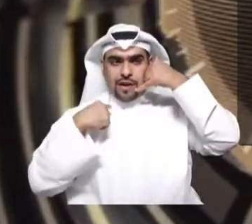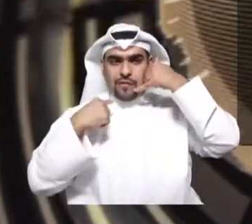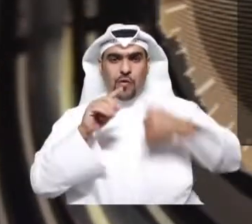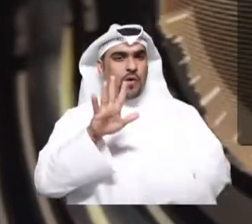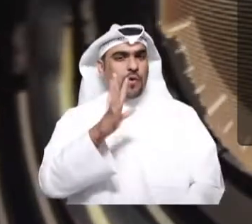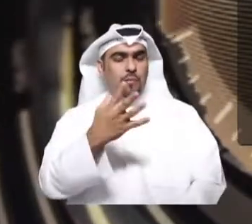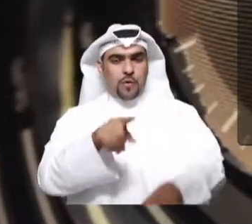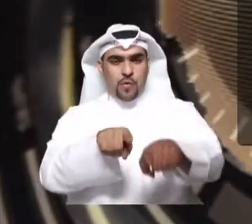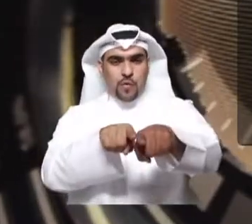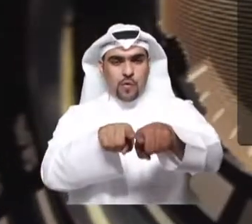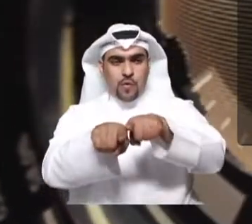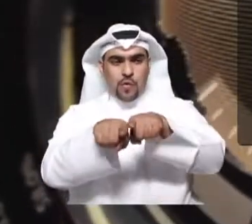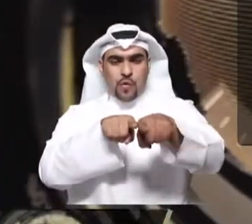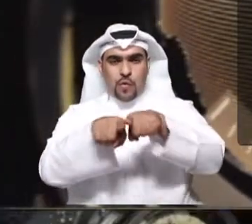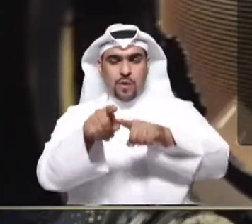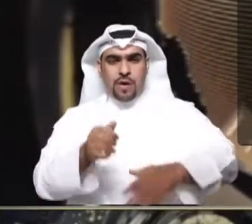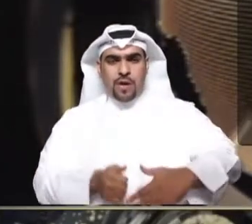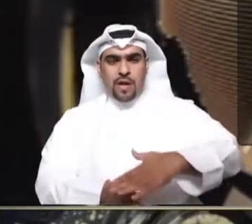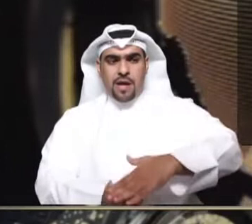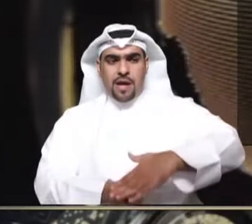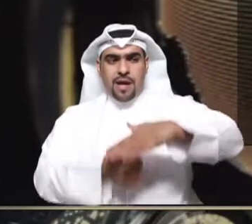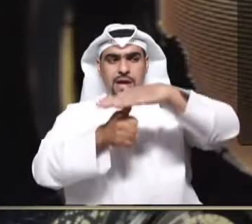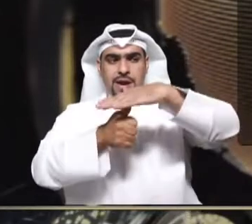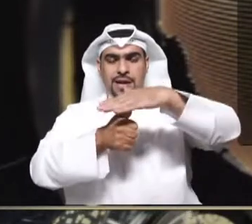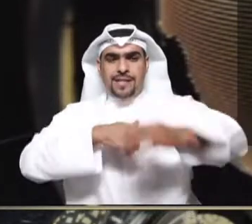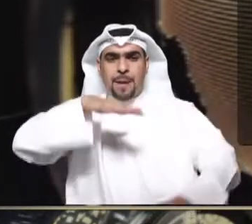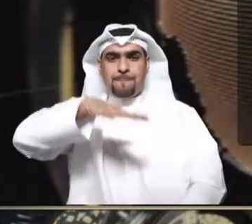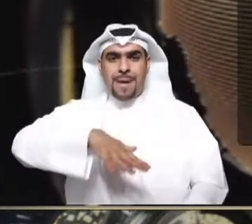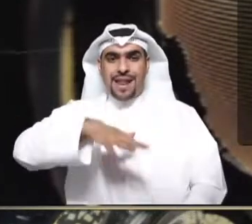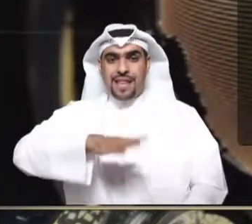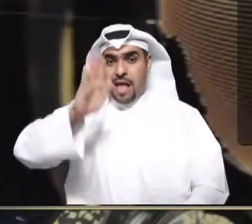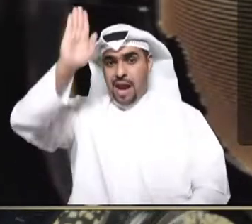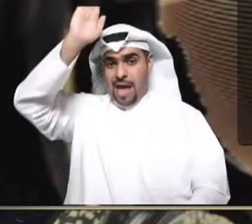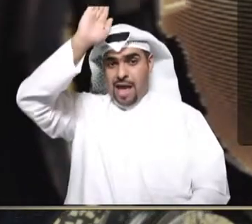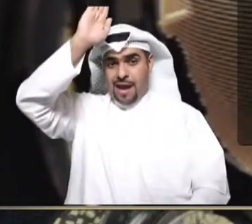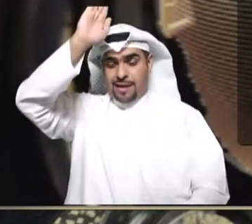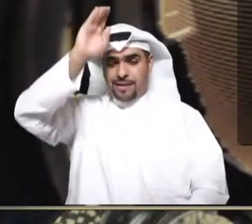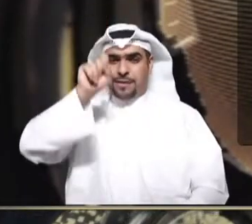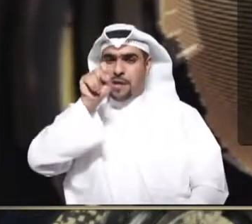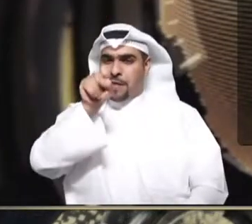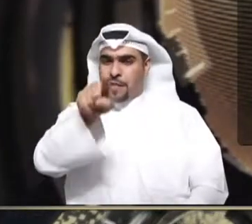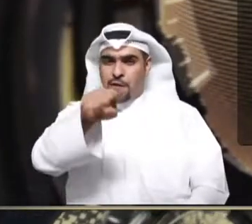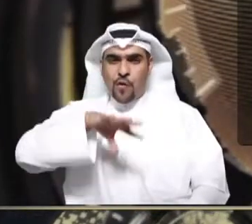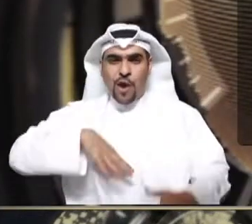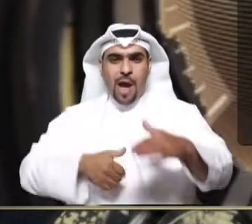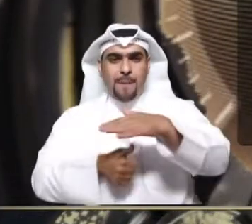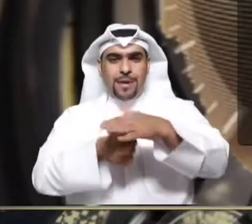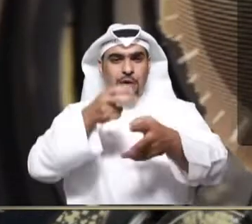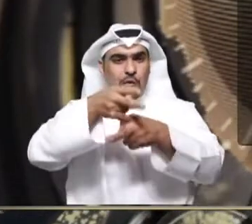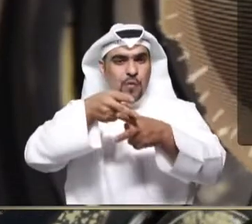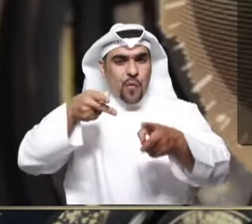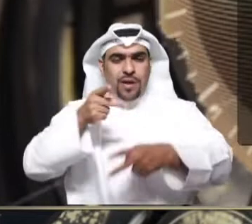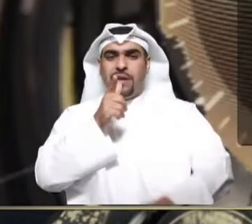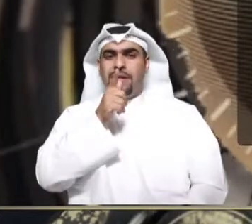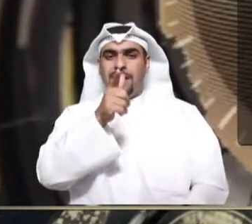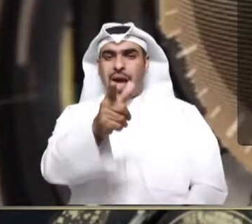من أخيه فخامة الرئيس الدكتور برهم صالح رئيس جمهورية العراق الشقيق. عبر فخامته خلالها عن